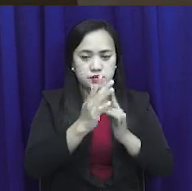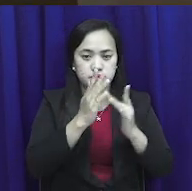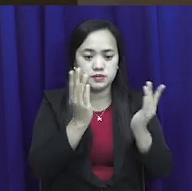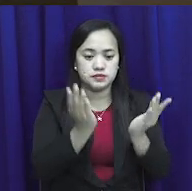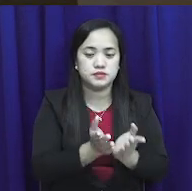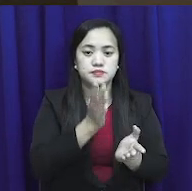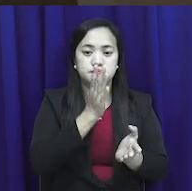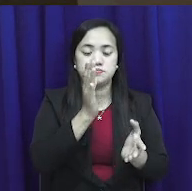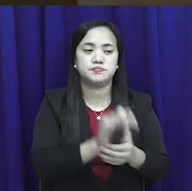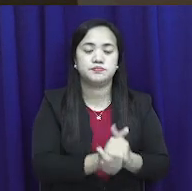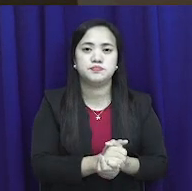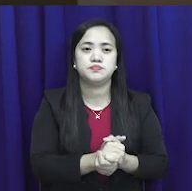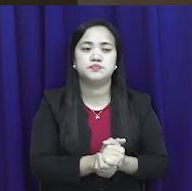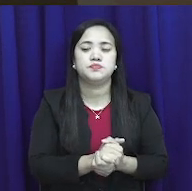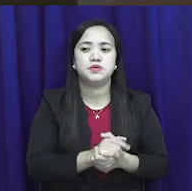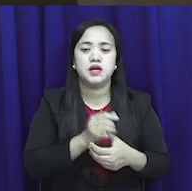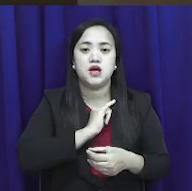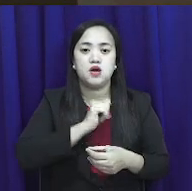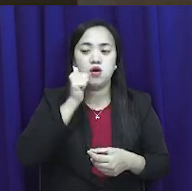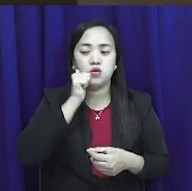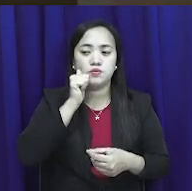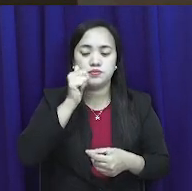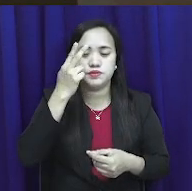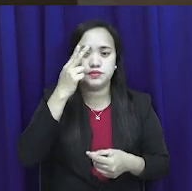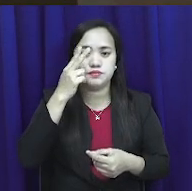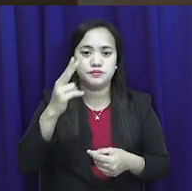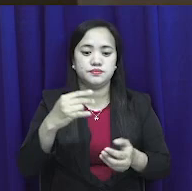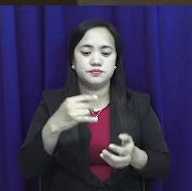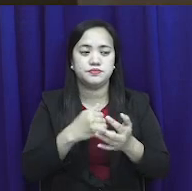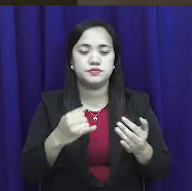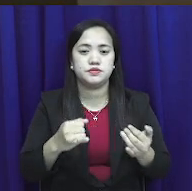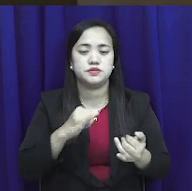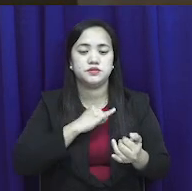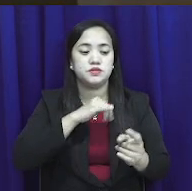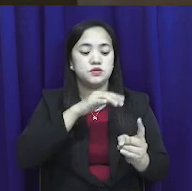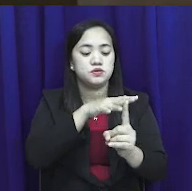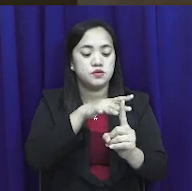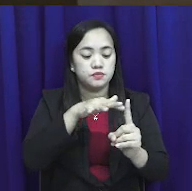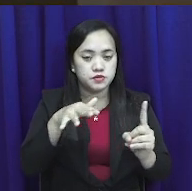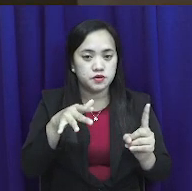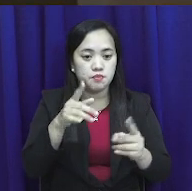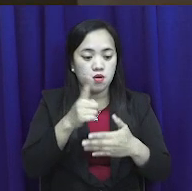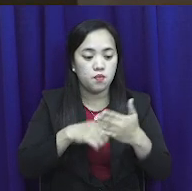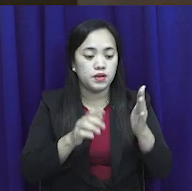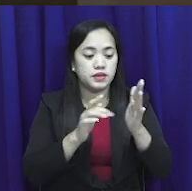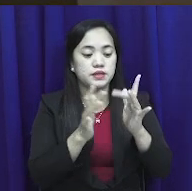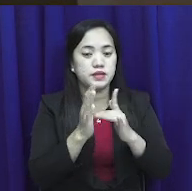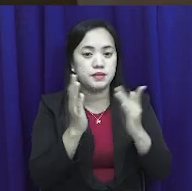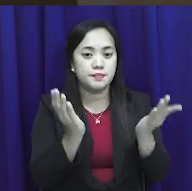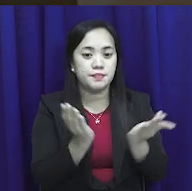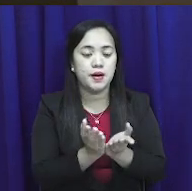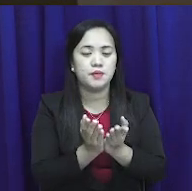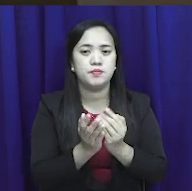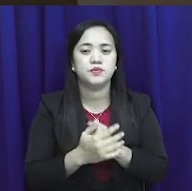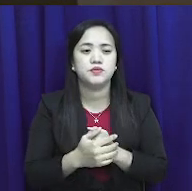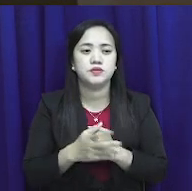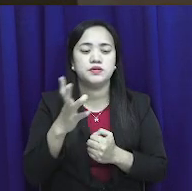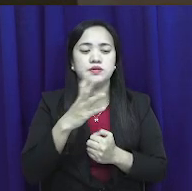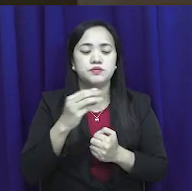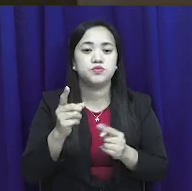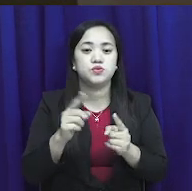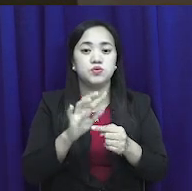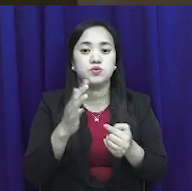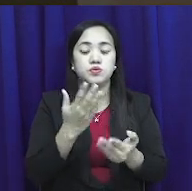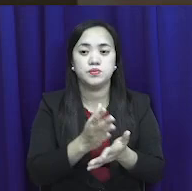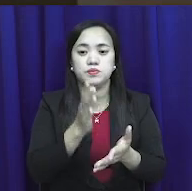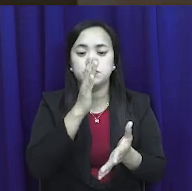and sa nakikita ko na tinuturo naman ng bibli I observe it from what the Bible is teaching us observe and learn it sa inyo pong mga